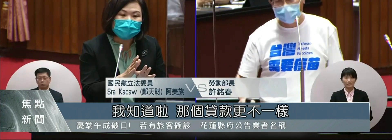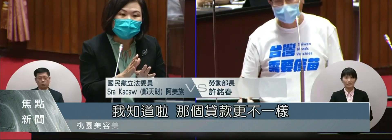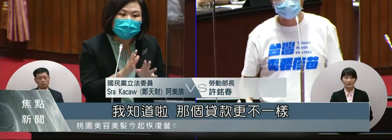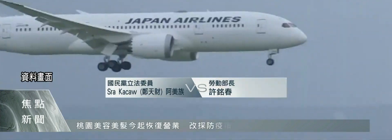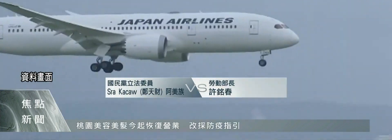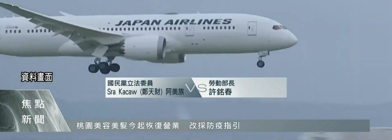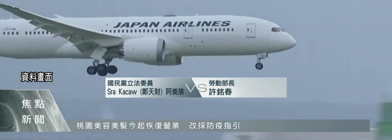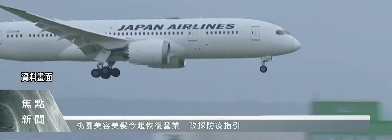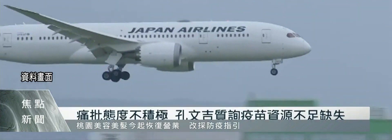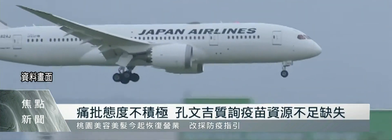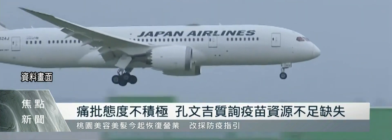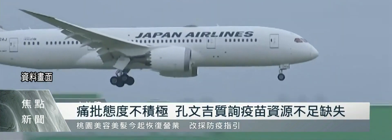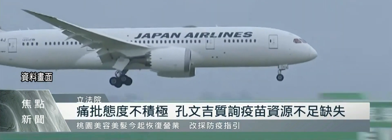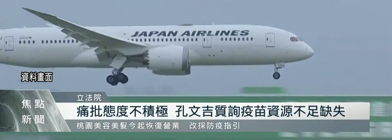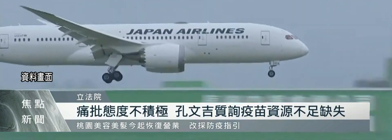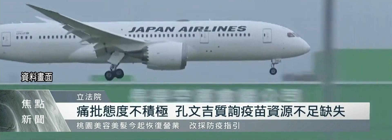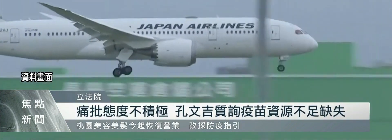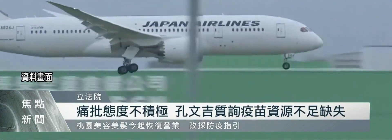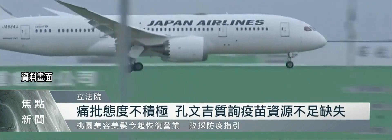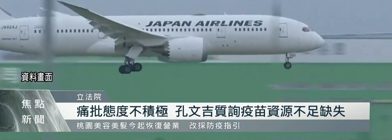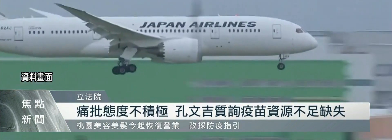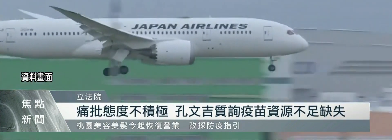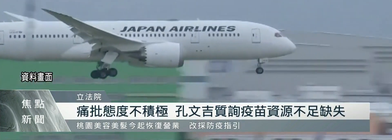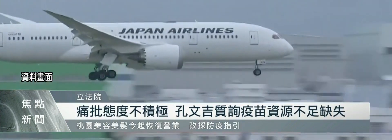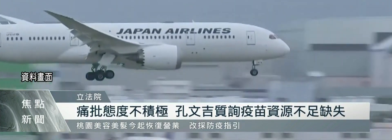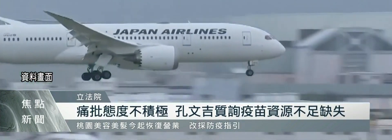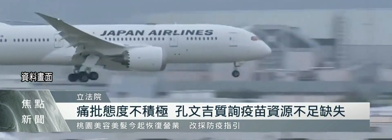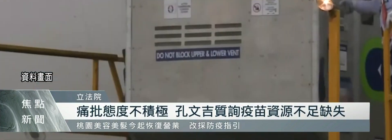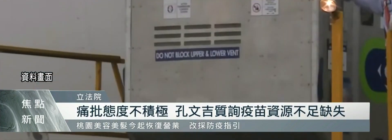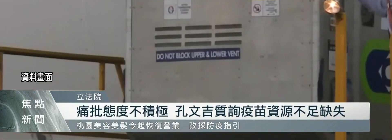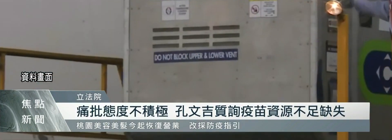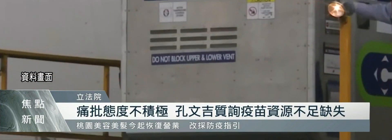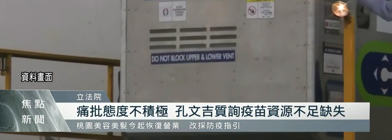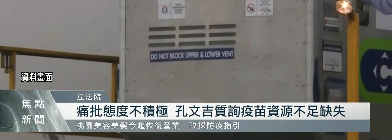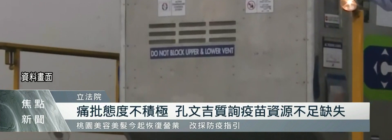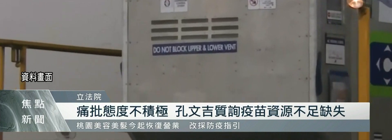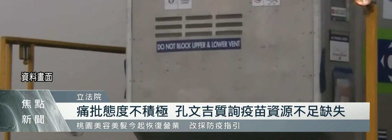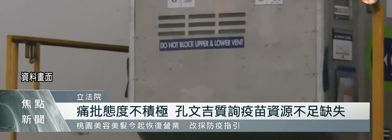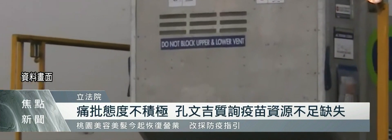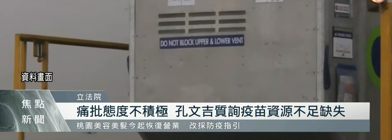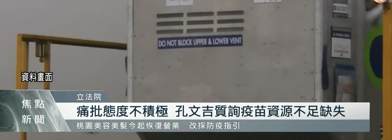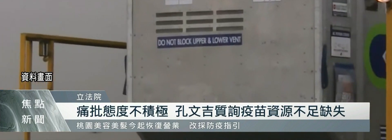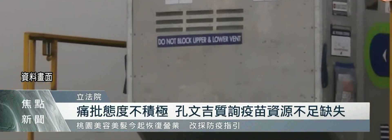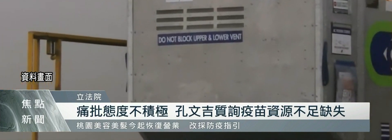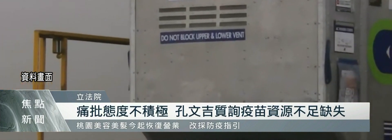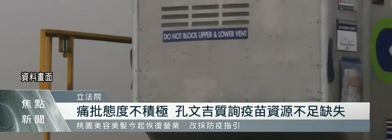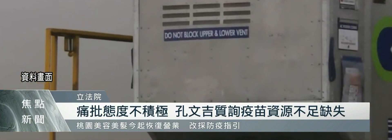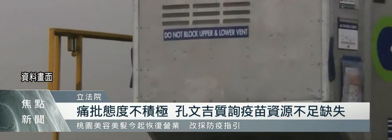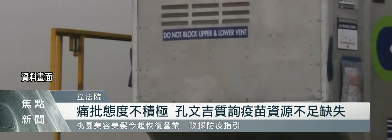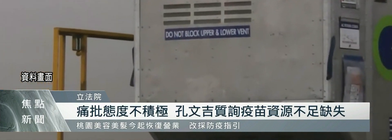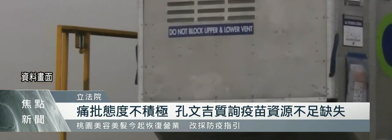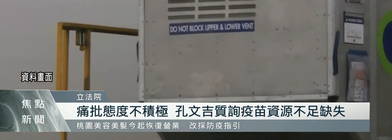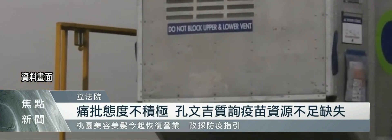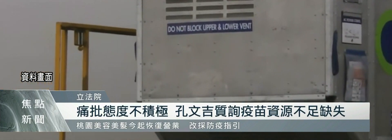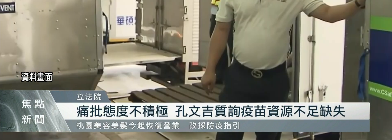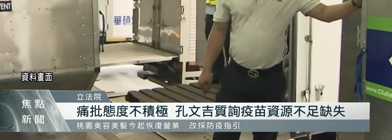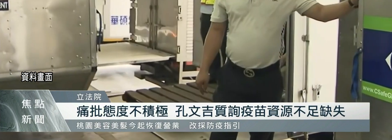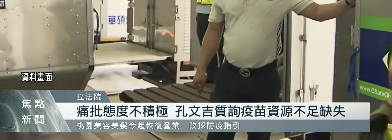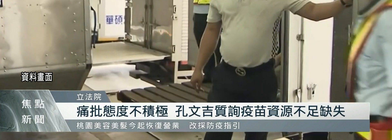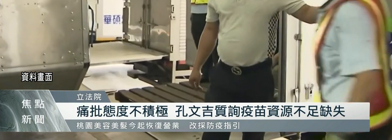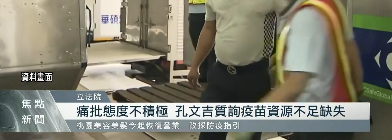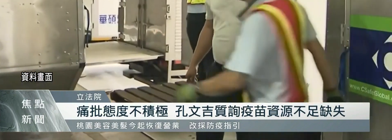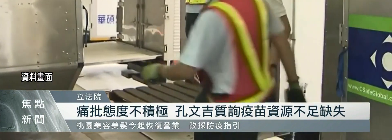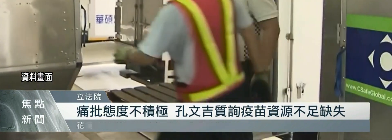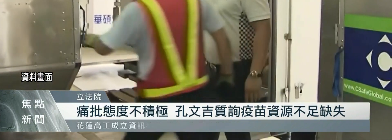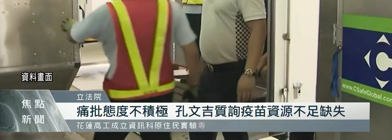更不一样。 至于疫苗问题，国民党立委孔文吉质询卫福部，认为政府态度不够积极，导致现在疫苗资源不足，